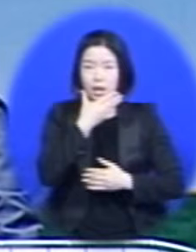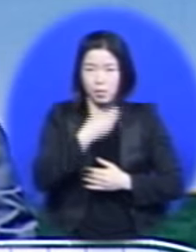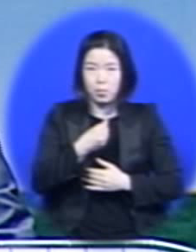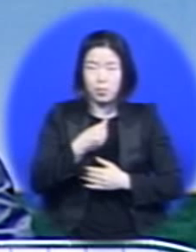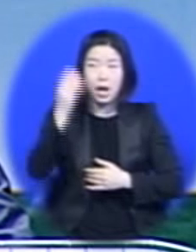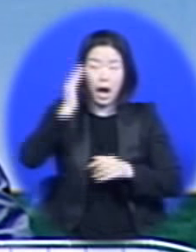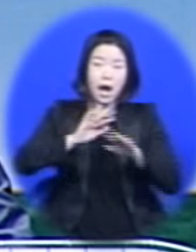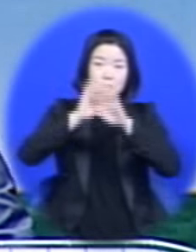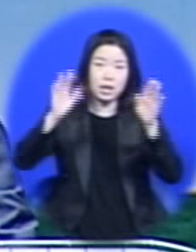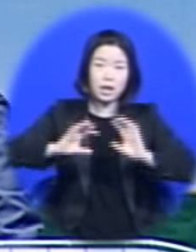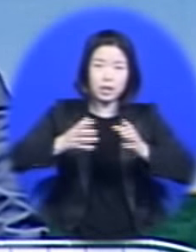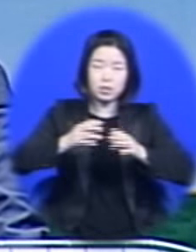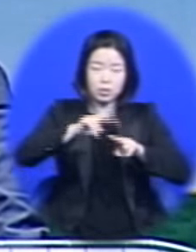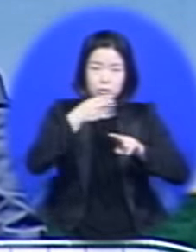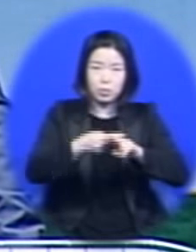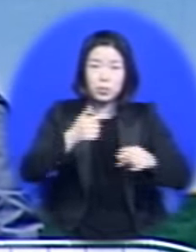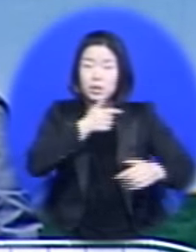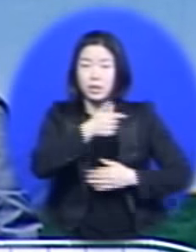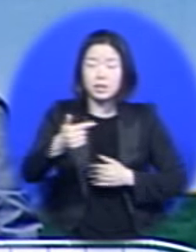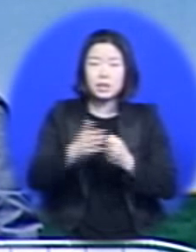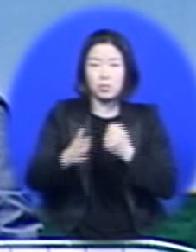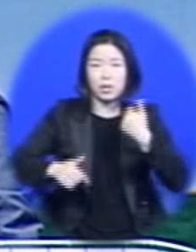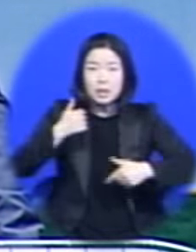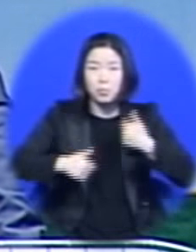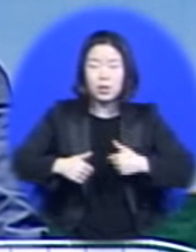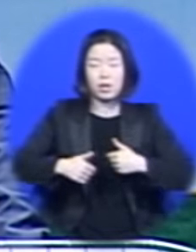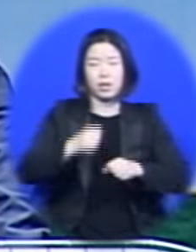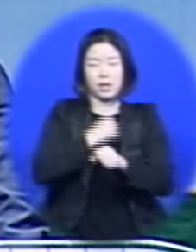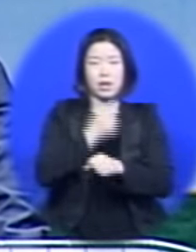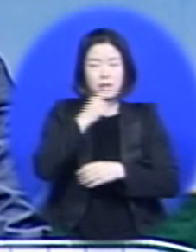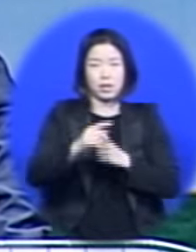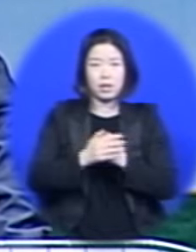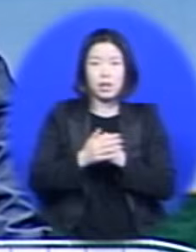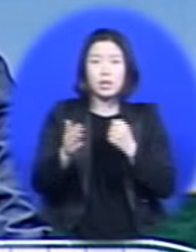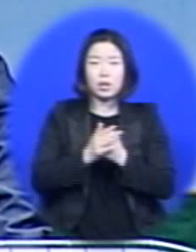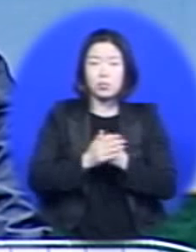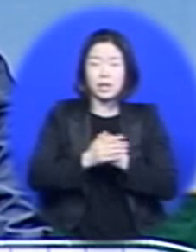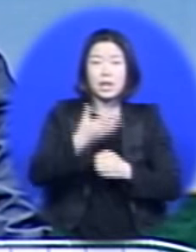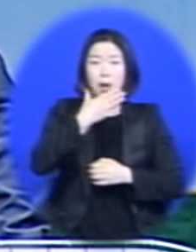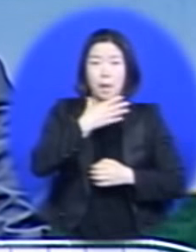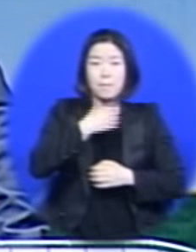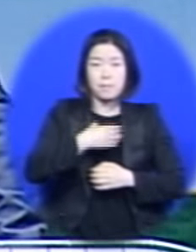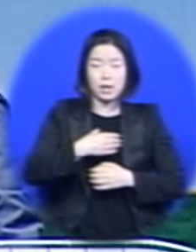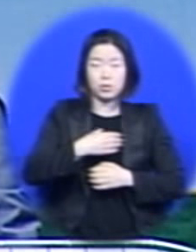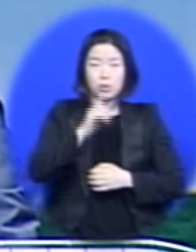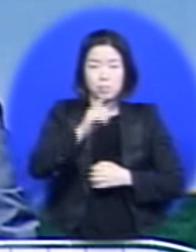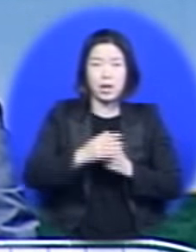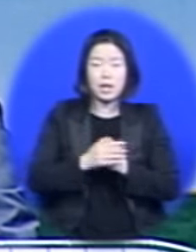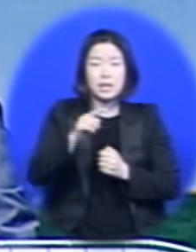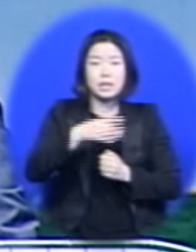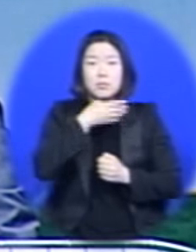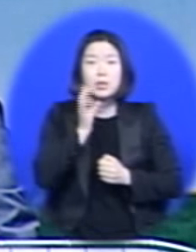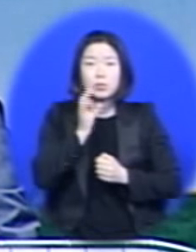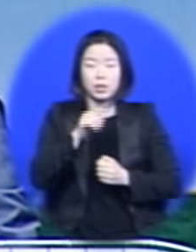하늘나라에서의 보상이 크니 기뻐하고 즐거워하여라. 그러자 시몬 베드로가 말했다. 이 말씀을 글로